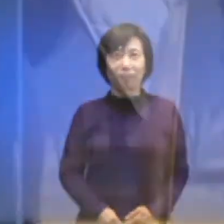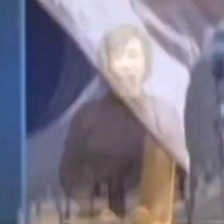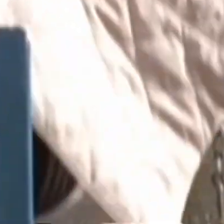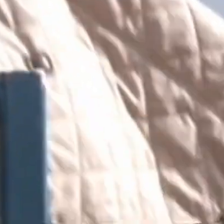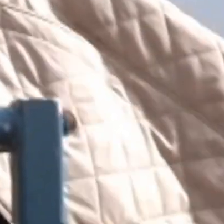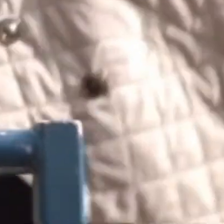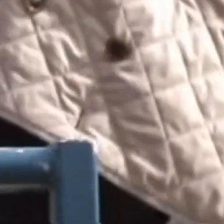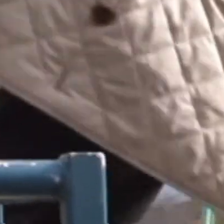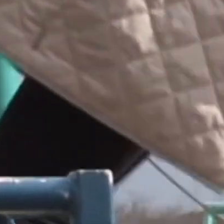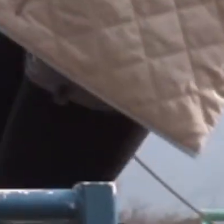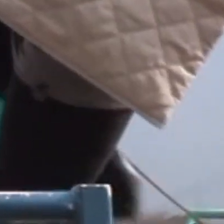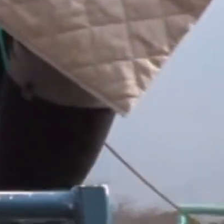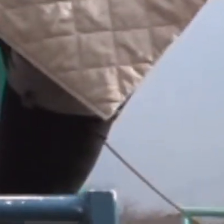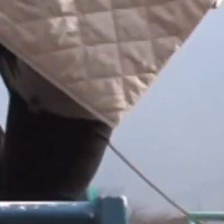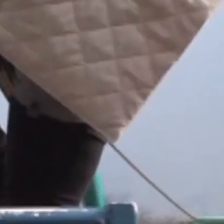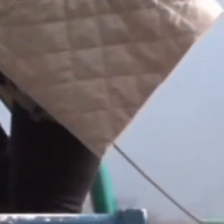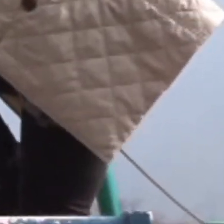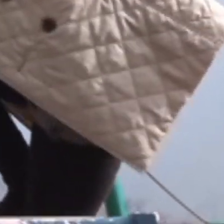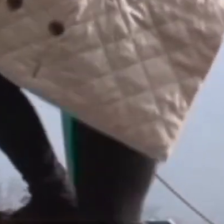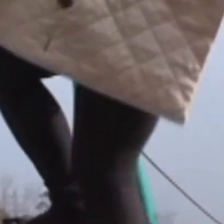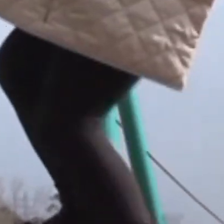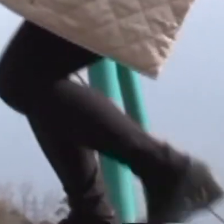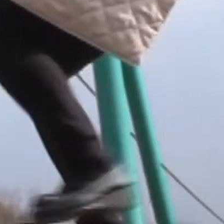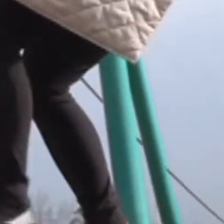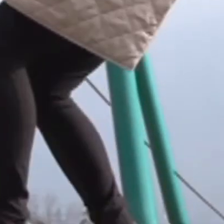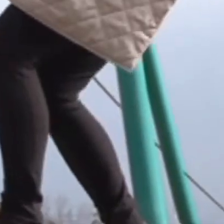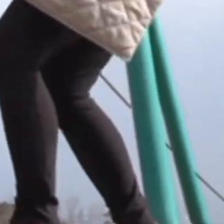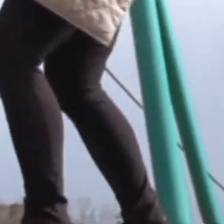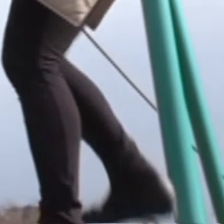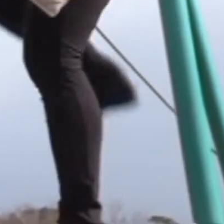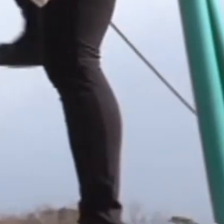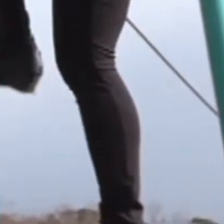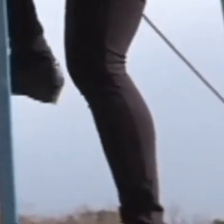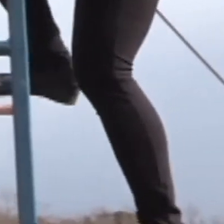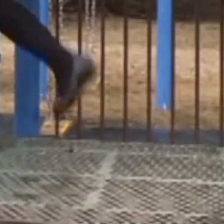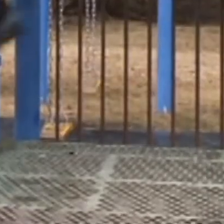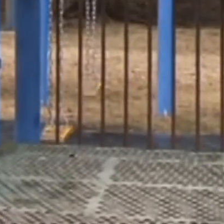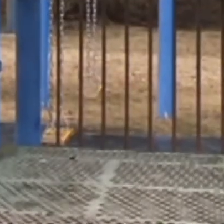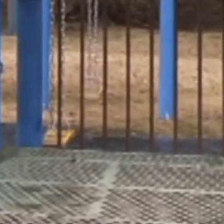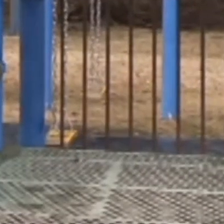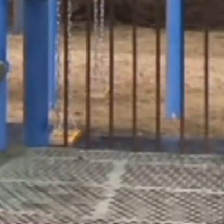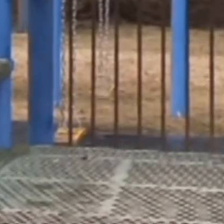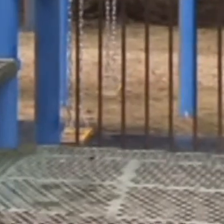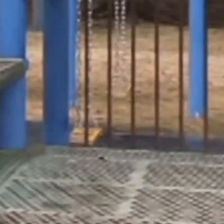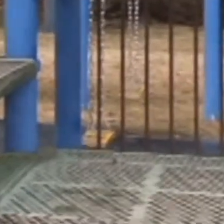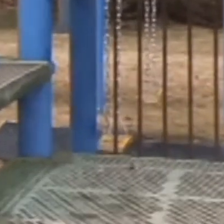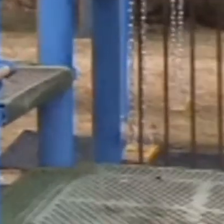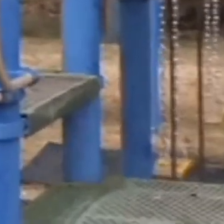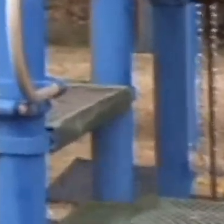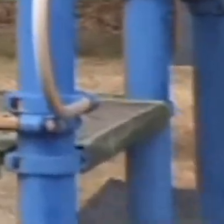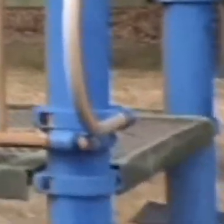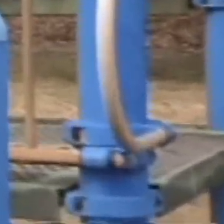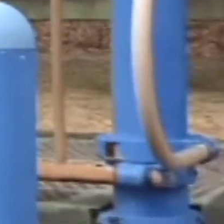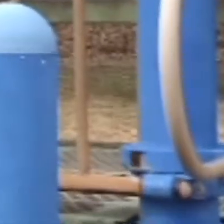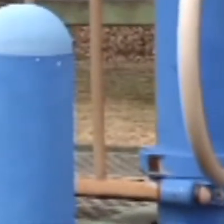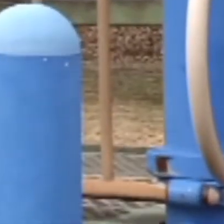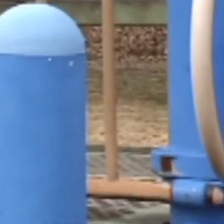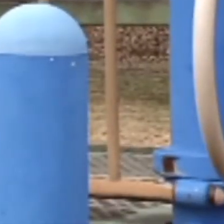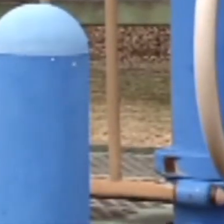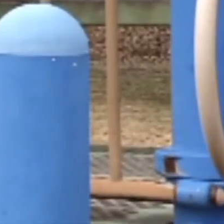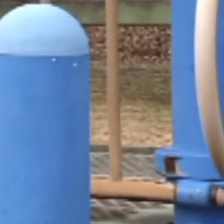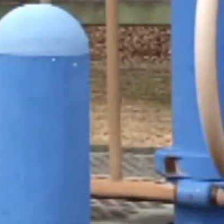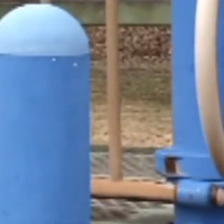んて何十年ぶりやろ。あ、ちょっと偉いかも。いや、入れるのか。ちょ